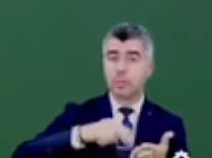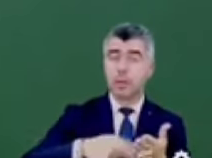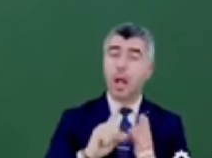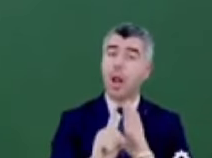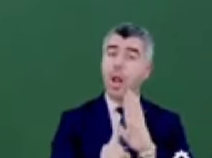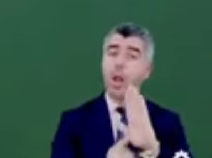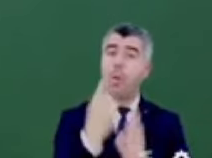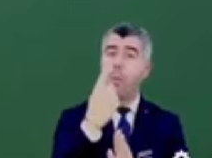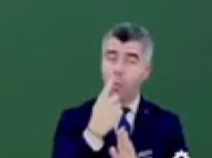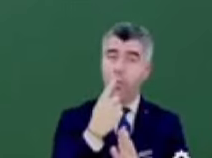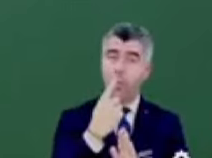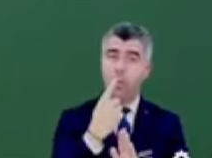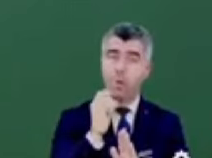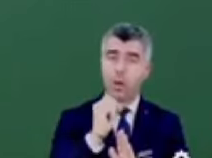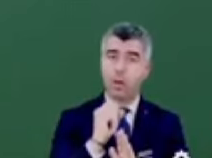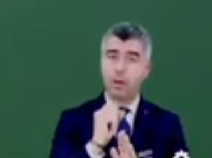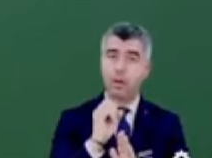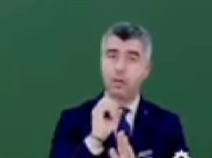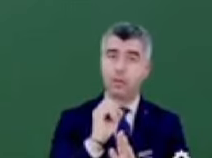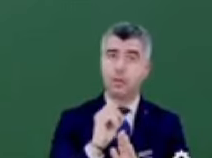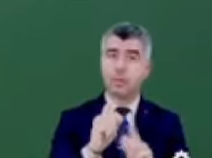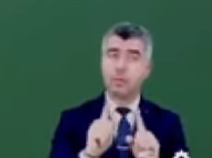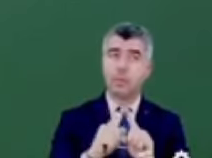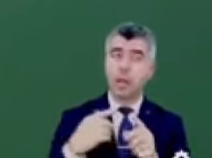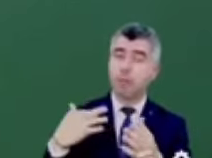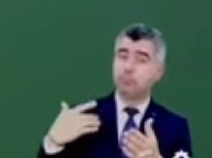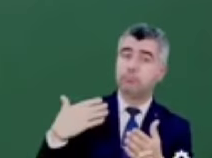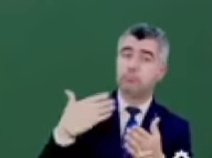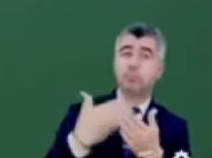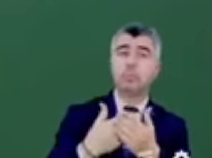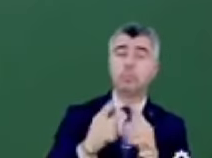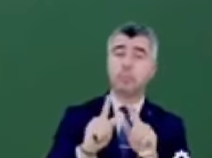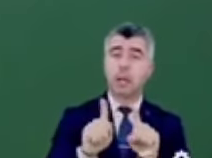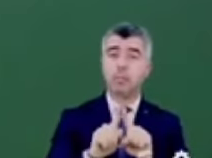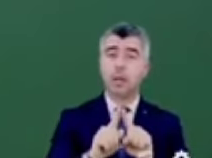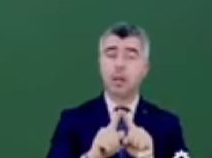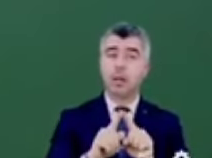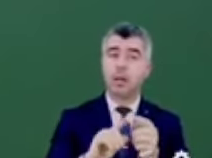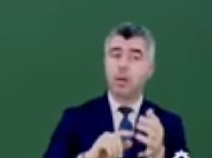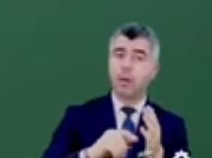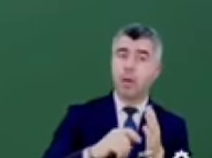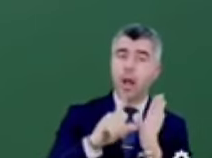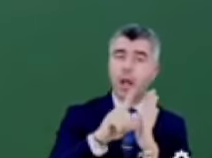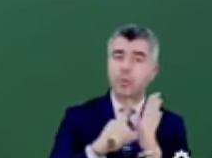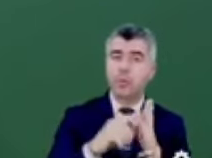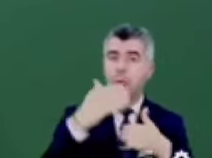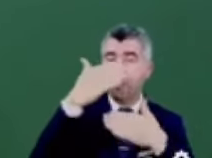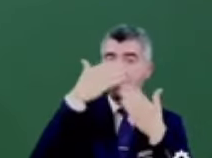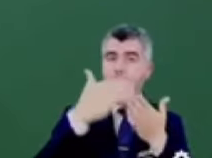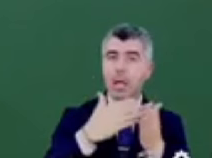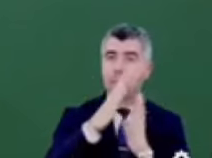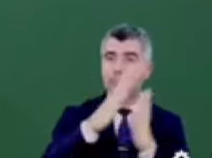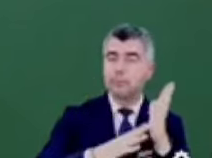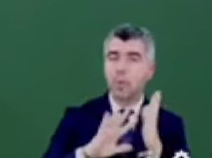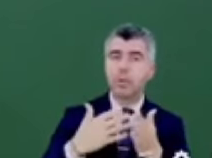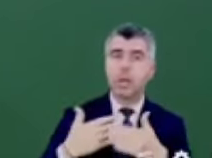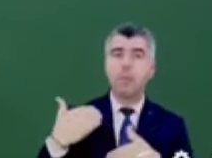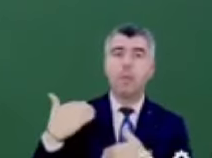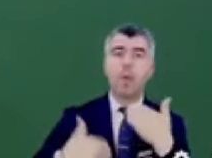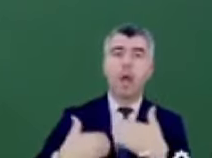لان اول مره يعني لحظه تاريخيه فارقه في تعامل التشريع الوطني مع وضعيه الاشخاص في وضعيه